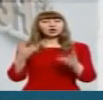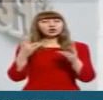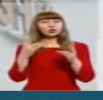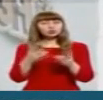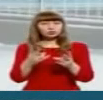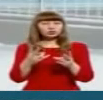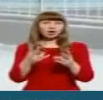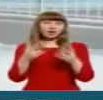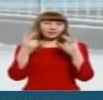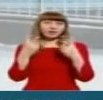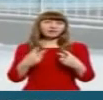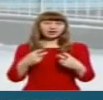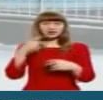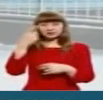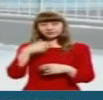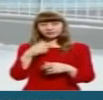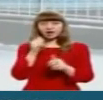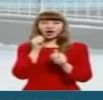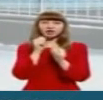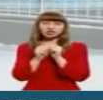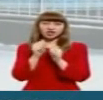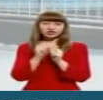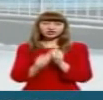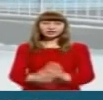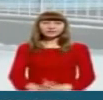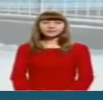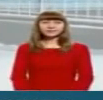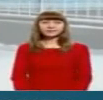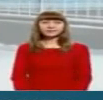емдегеннен оның алдын алу оңай. Инара Барсағбаева, Мырзабек Жұманов, Қостанай арнасы.